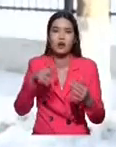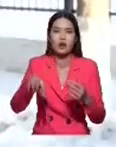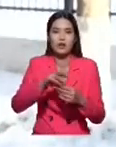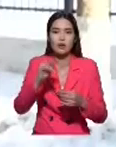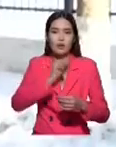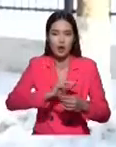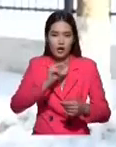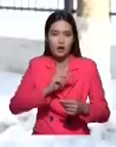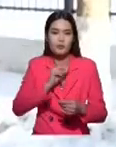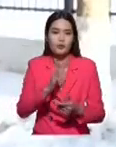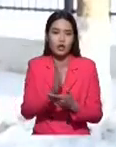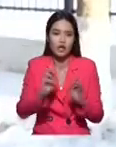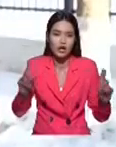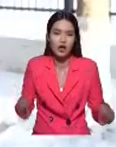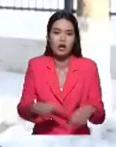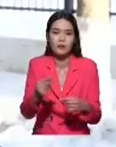работы проводятся